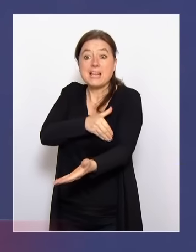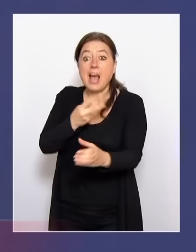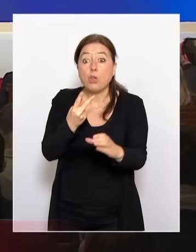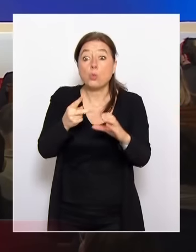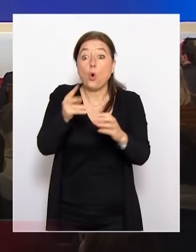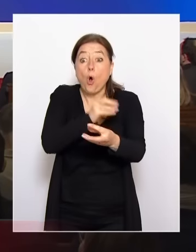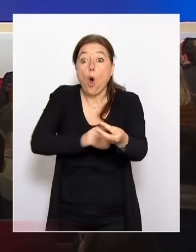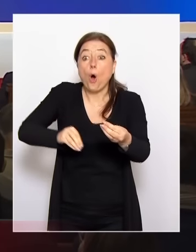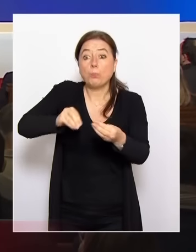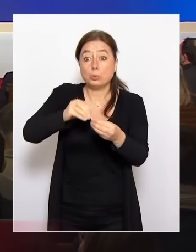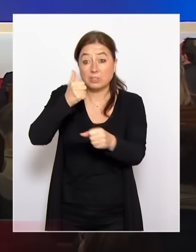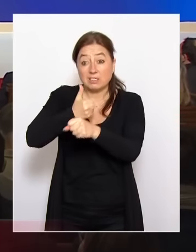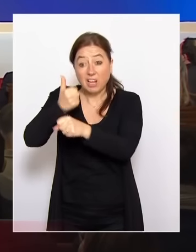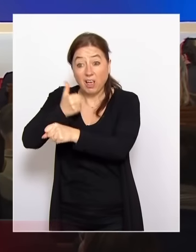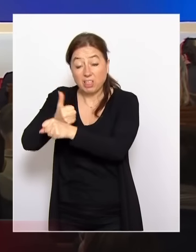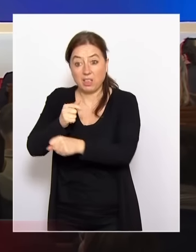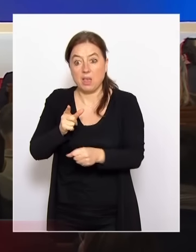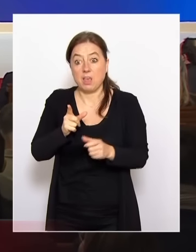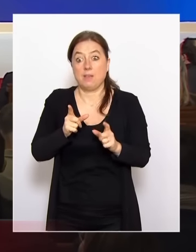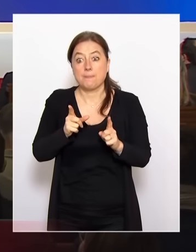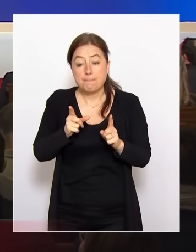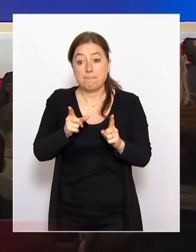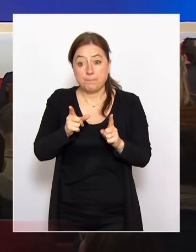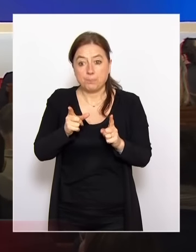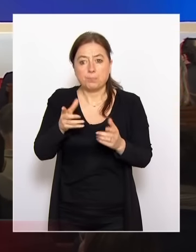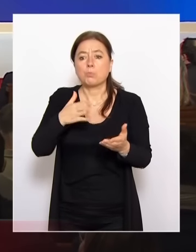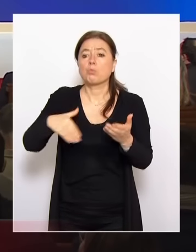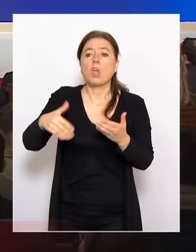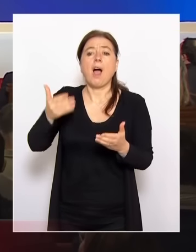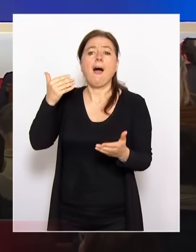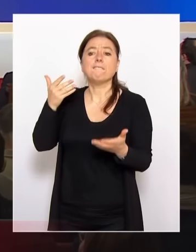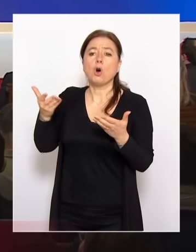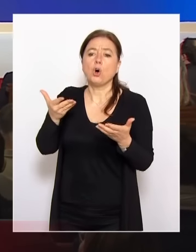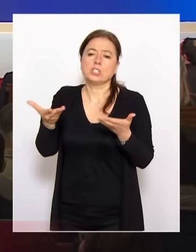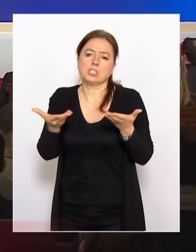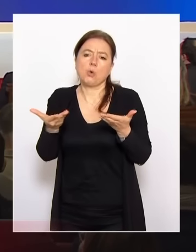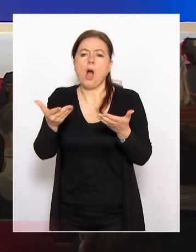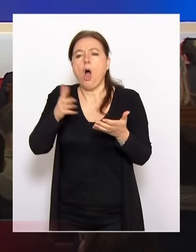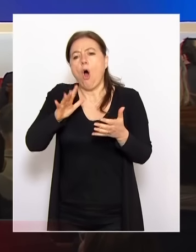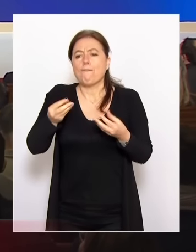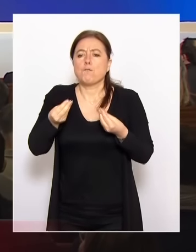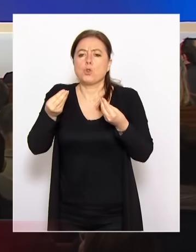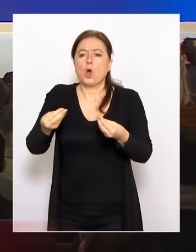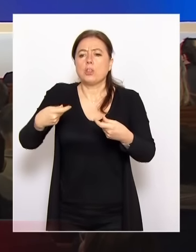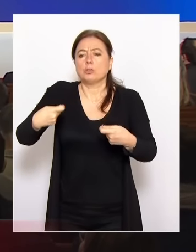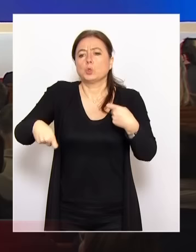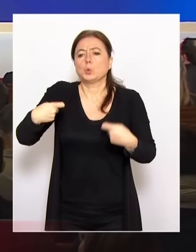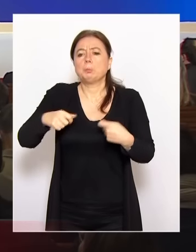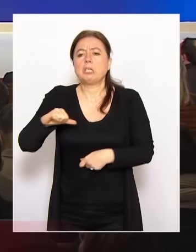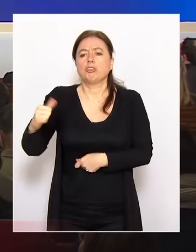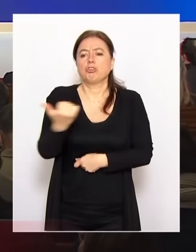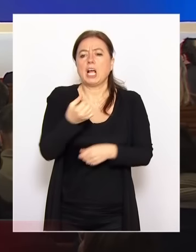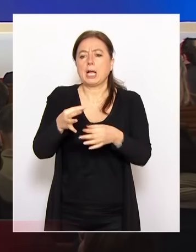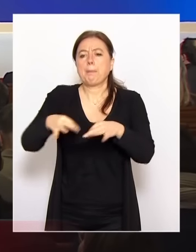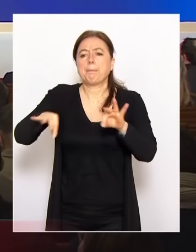plus. Alors la réponse qu'on a eue en européen ces dernières années, elle a été de donner des flexibilités nationales, les aides d'Etat. Et ce n